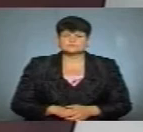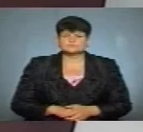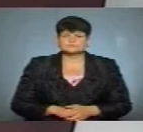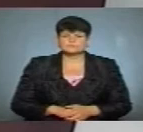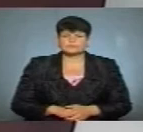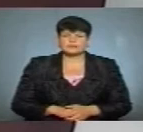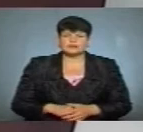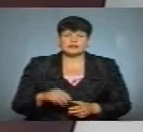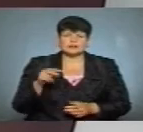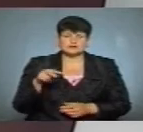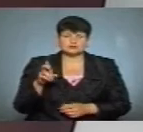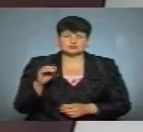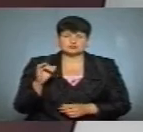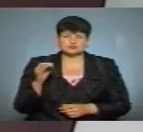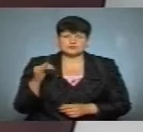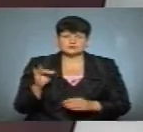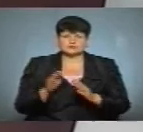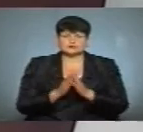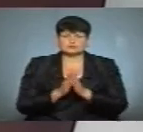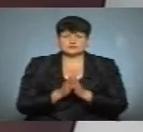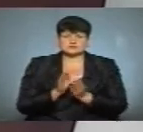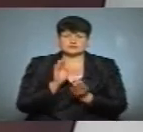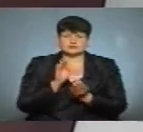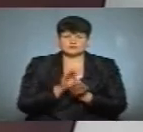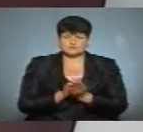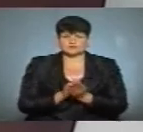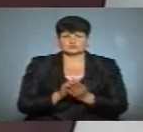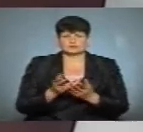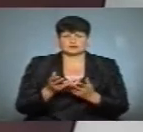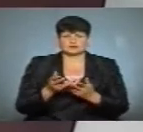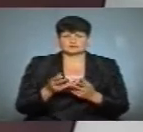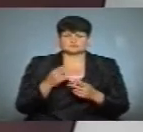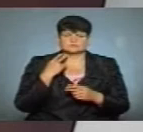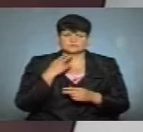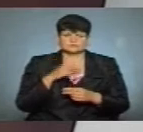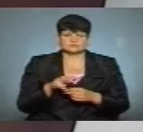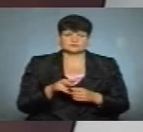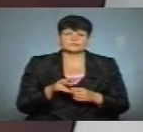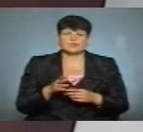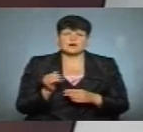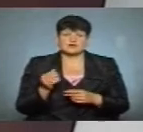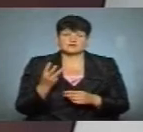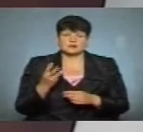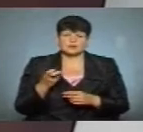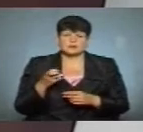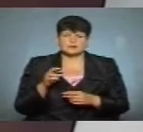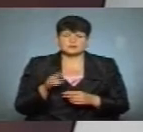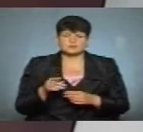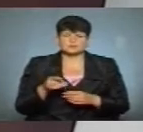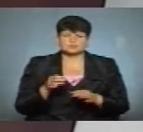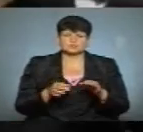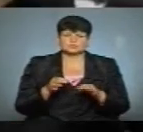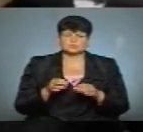Нагадаю, Леонід Бучковський просив у суді про довічне позбавлення волі для вбивць Віталія Ващенка. 3 липня Тернопільський міськрайонний